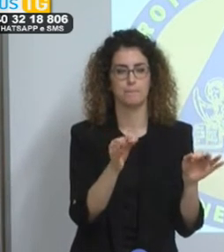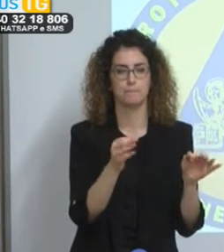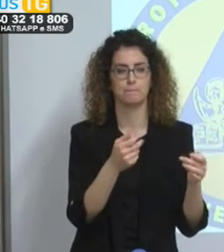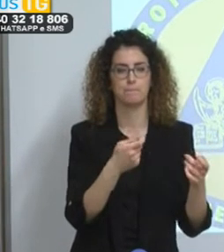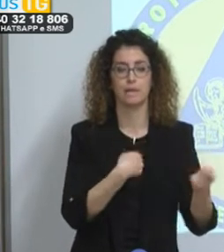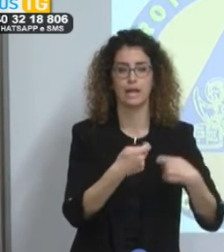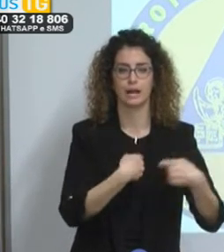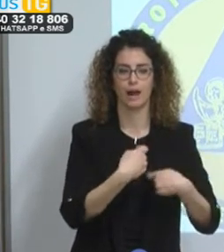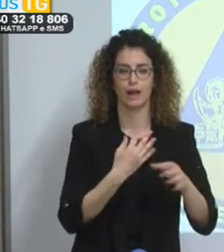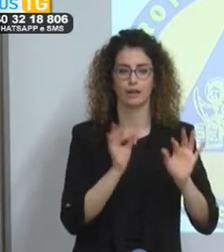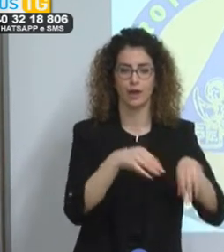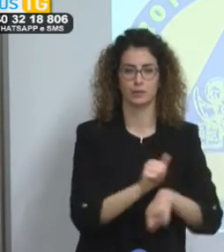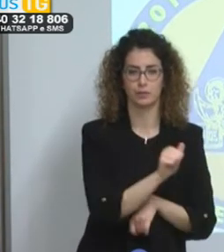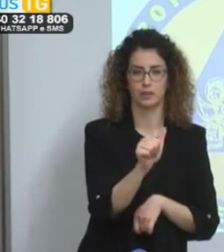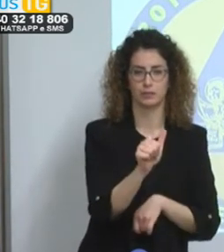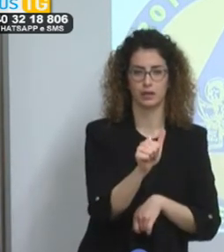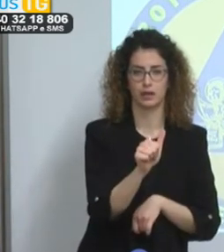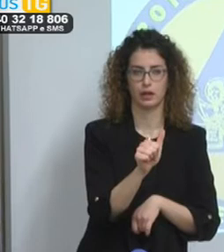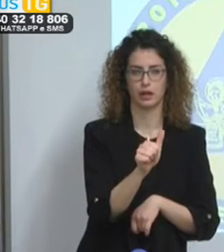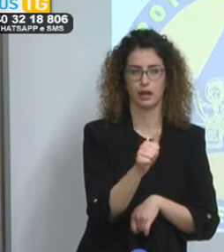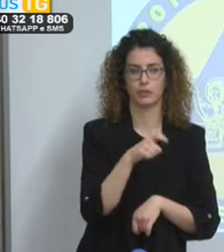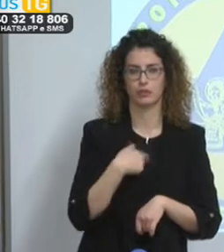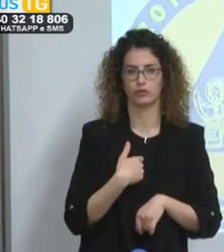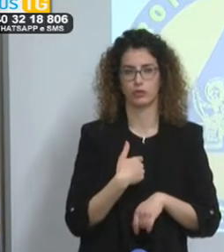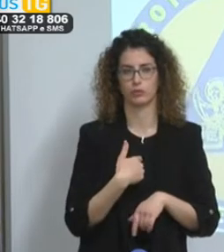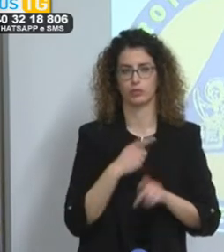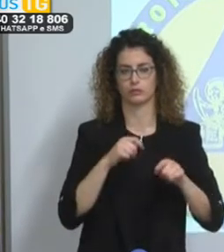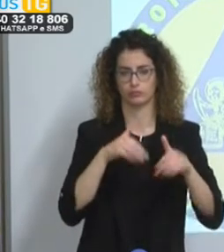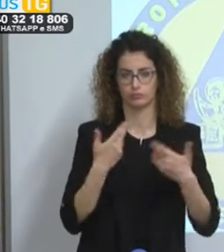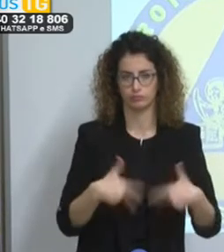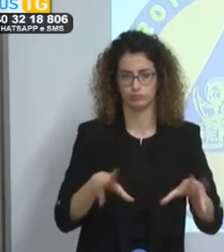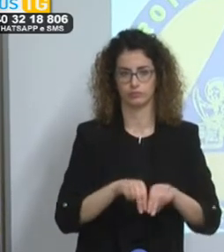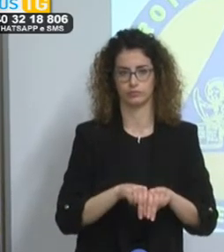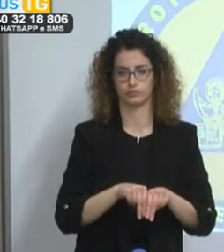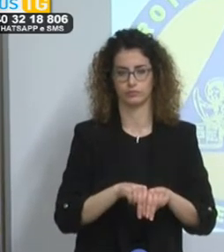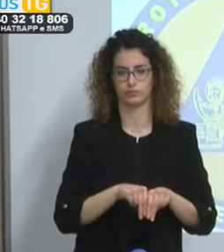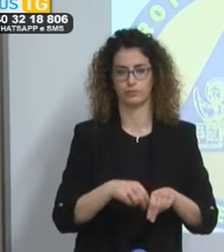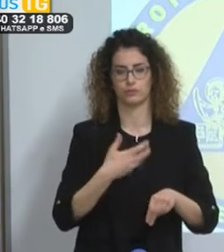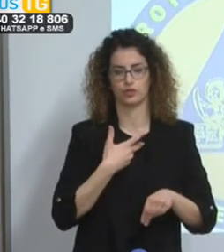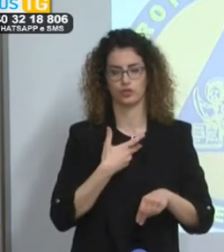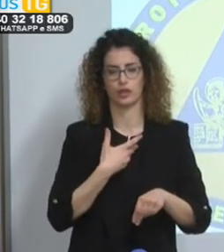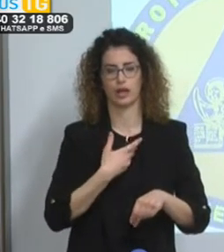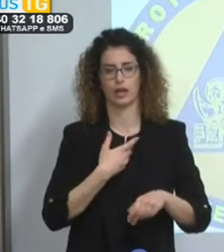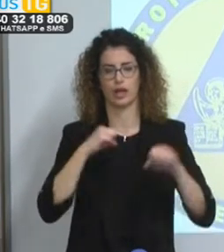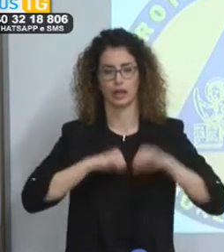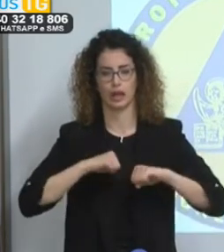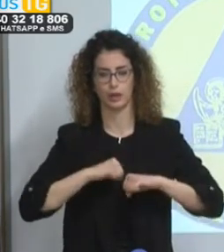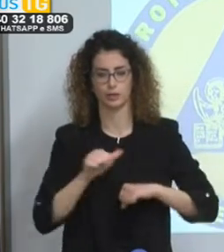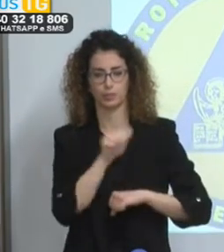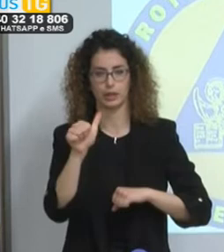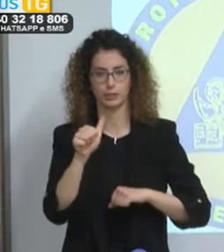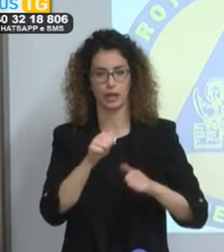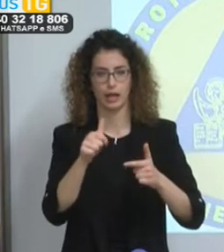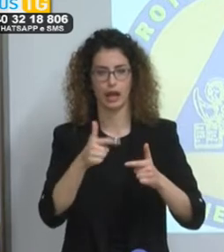prima, perché poi c'è anche una ripartenza a cui dobbiamo pensare, chi avrà condizioni di salute prima e chi arriverà